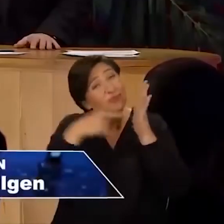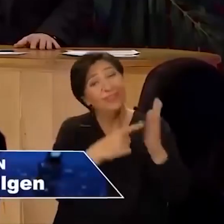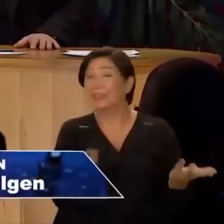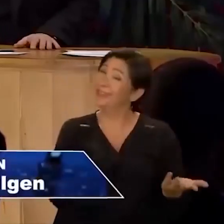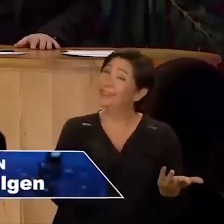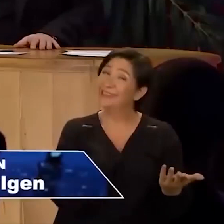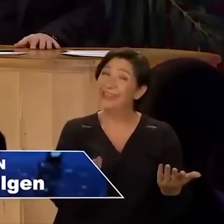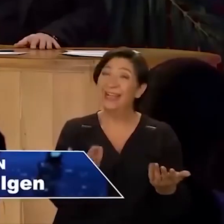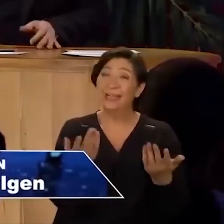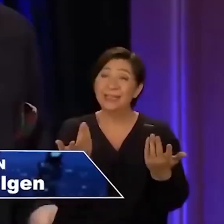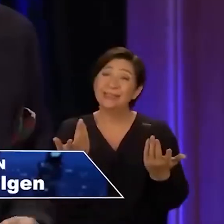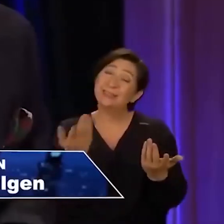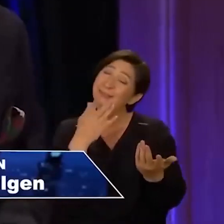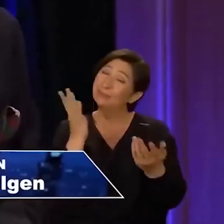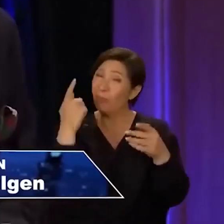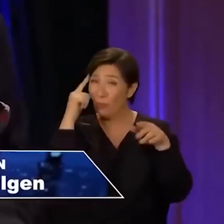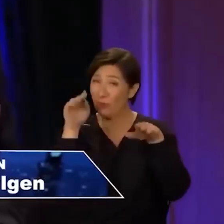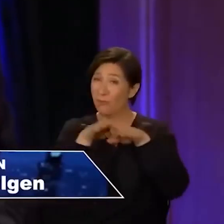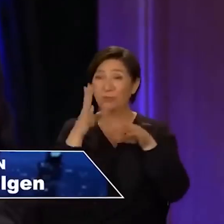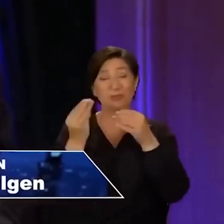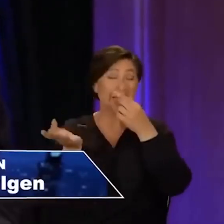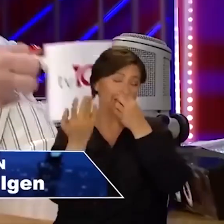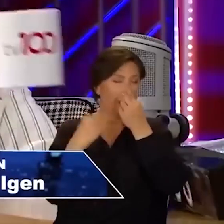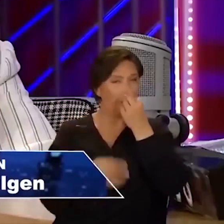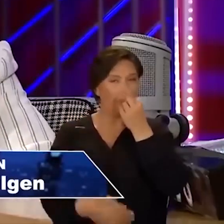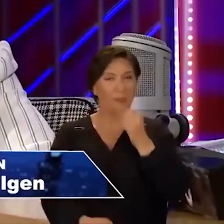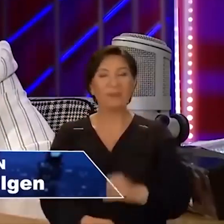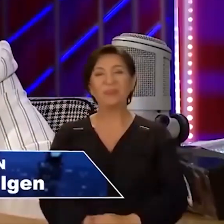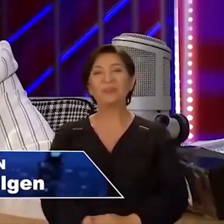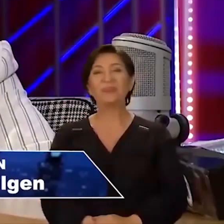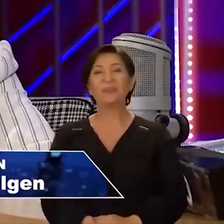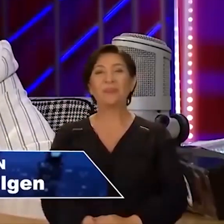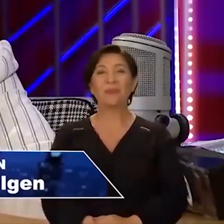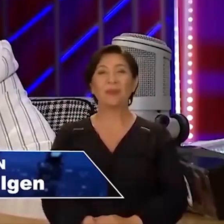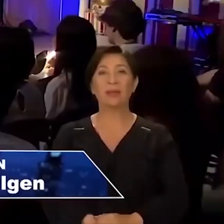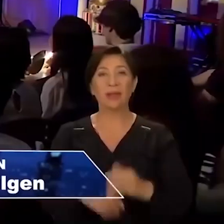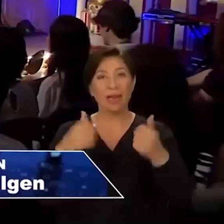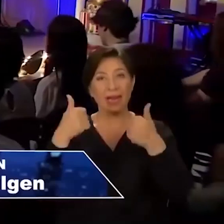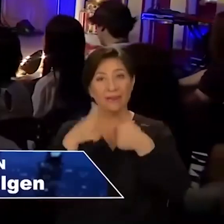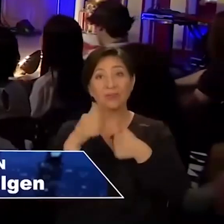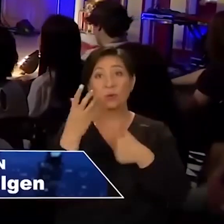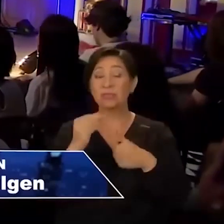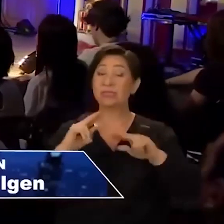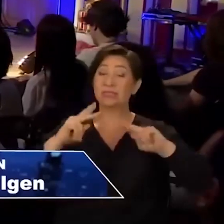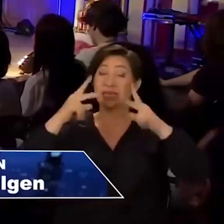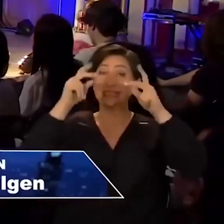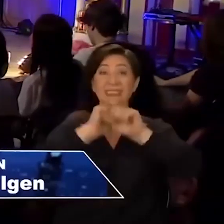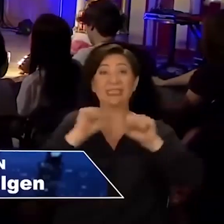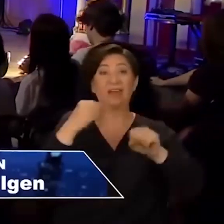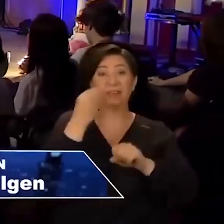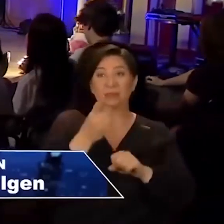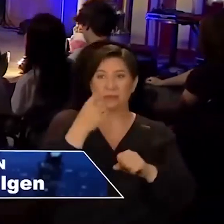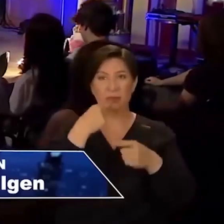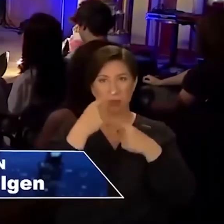göre yani yani Peki a evlenirsen olmaz kariyerine zarar